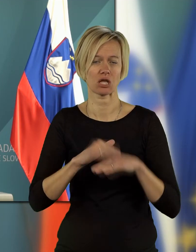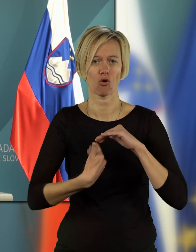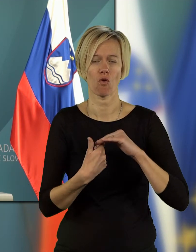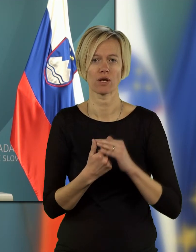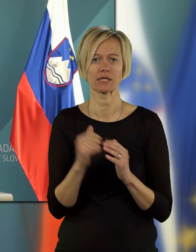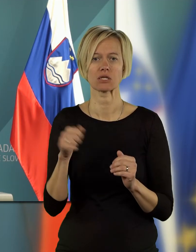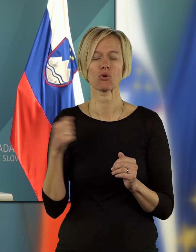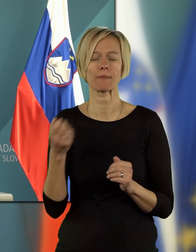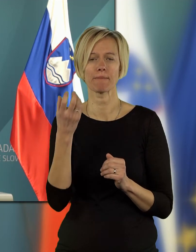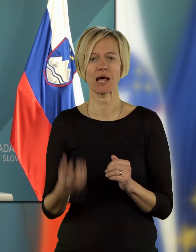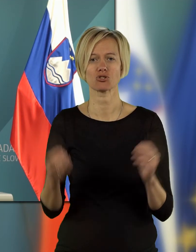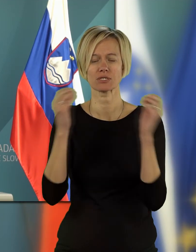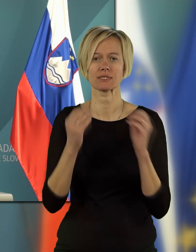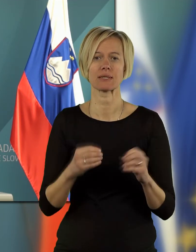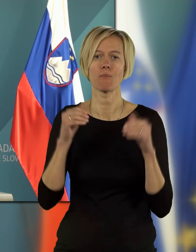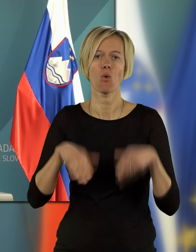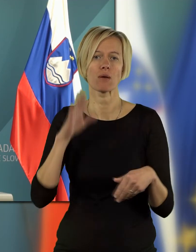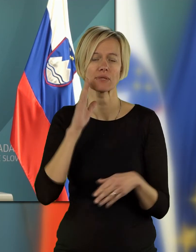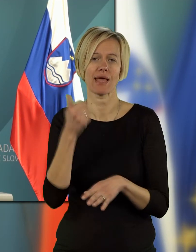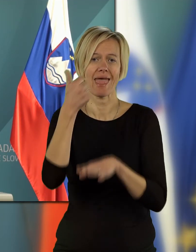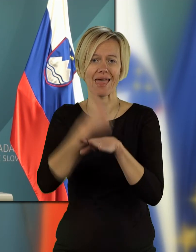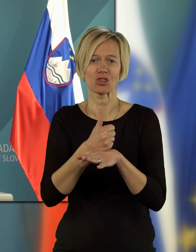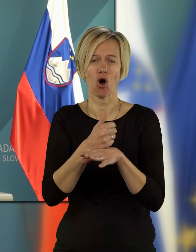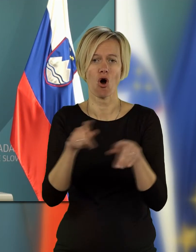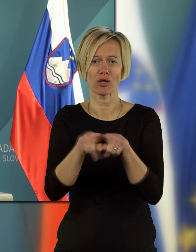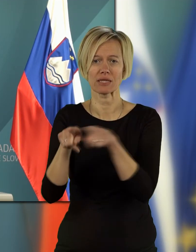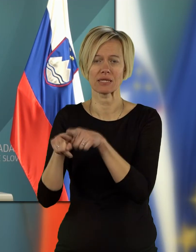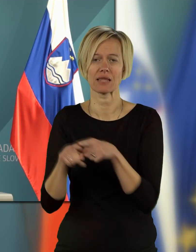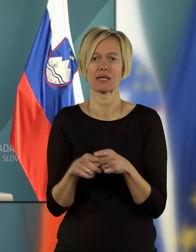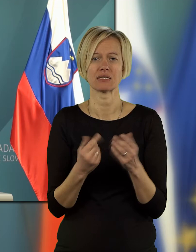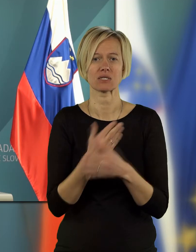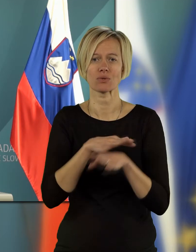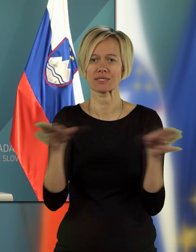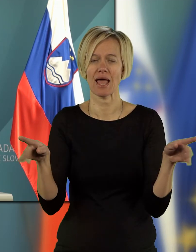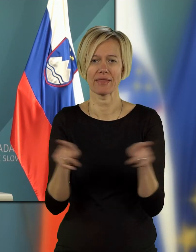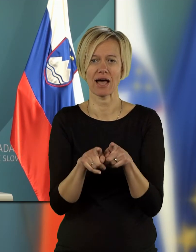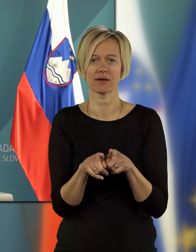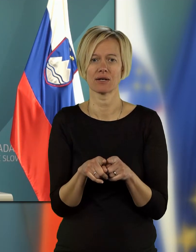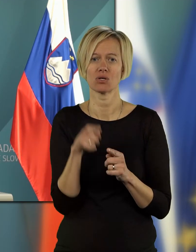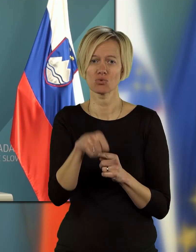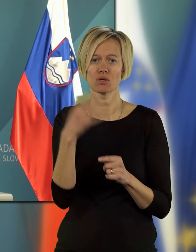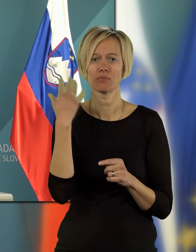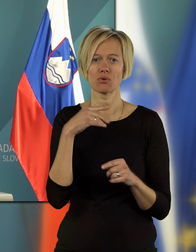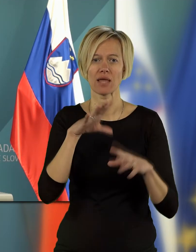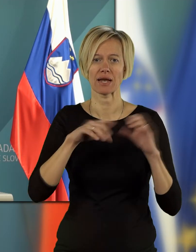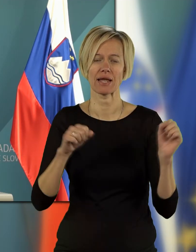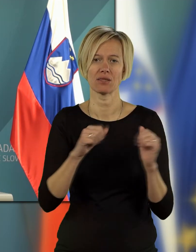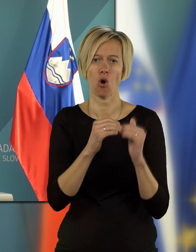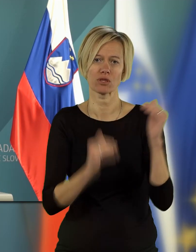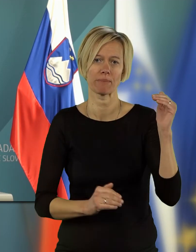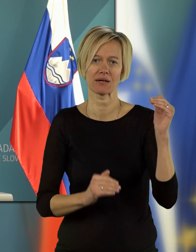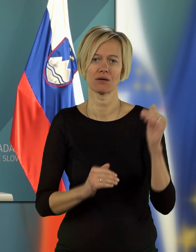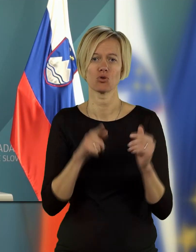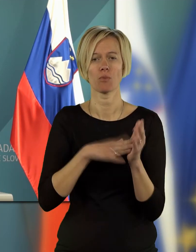več zadovoljen, ker plačni sistem mora biti enoten, za vse enak. Tukaj je bil narejen